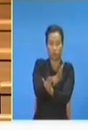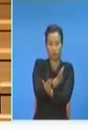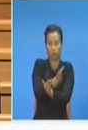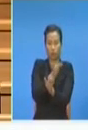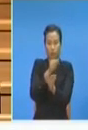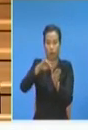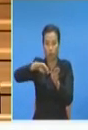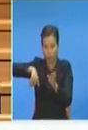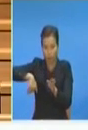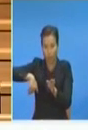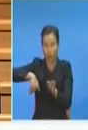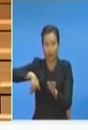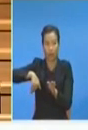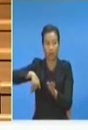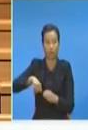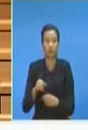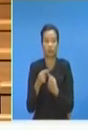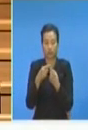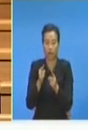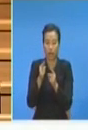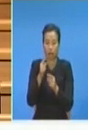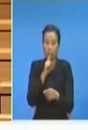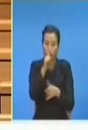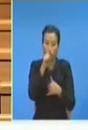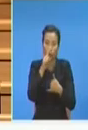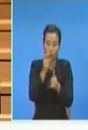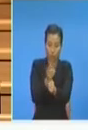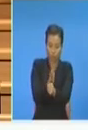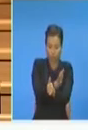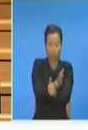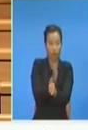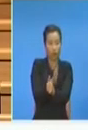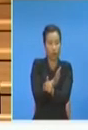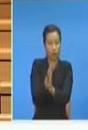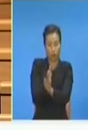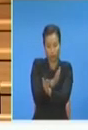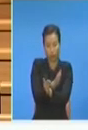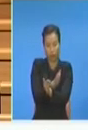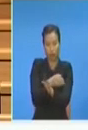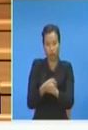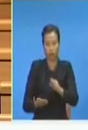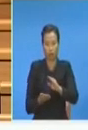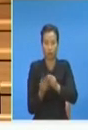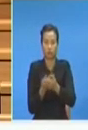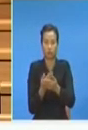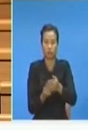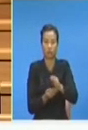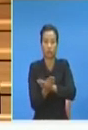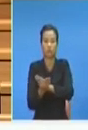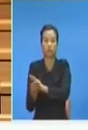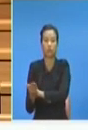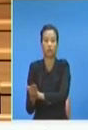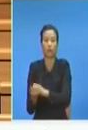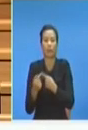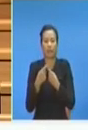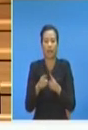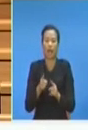และหลังก็แปลว่าต้องสืบก่อนไม่มีใครไปซื้อเสียงวันเลือกตั้งหรอกครับเขาซื้อกันมาก่อนหน้านั้นหลายเดือ